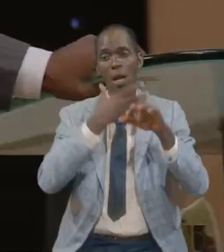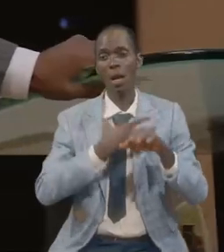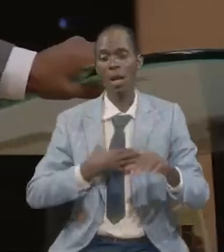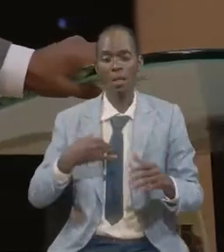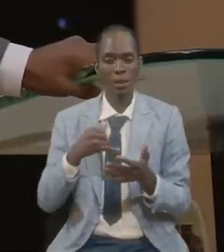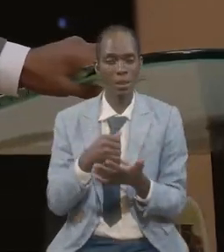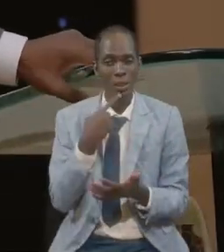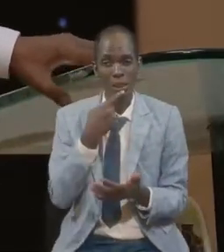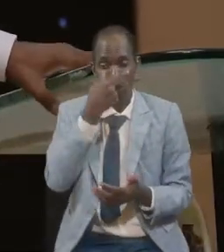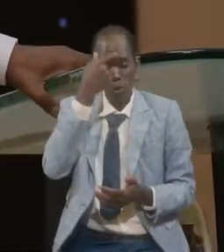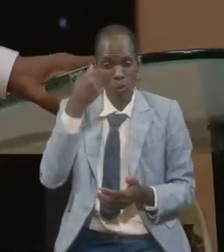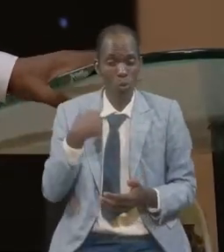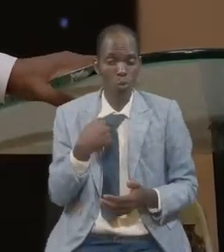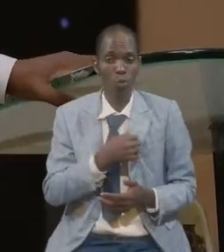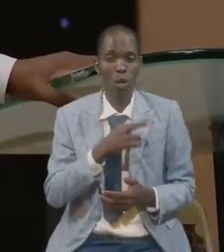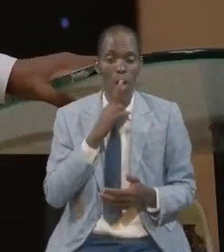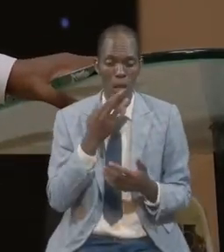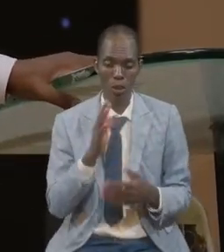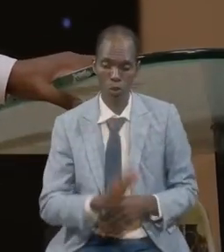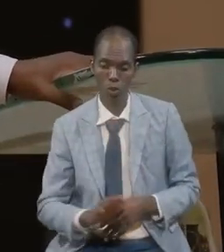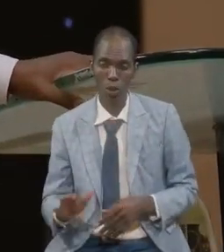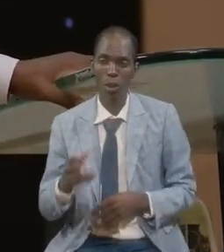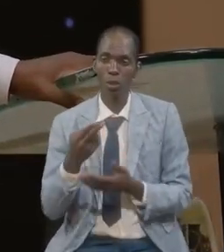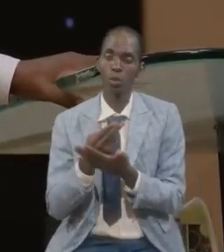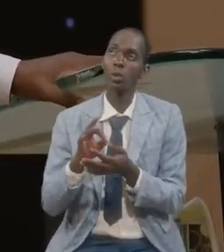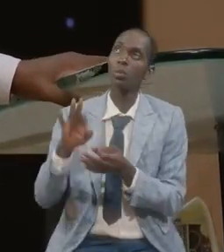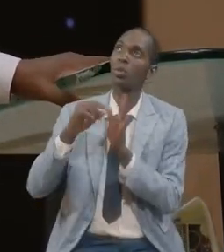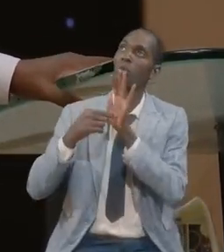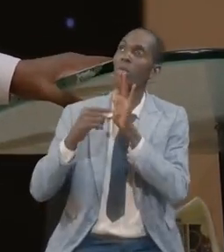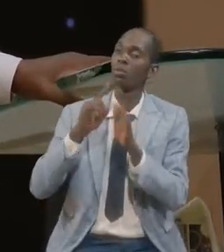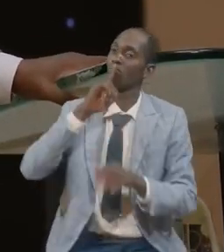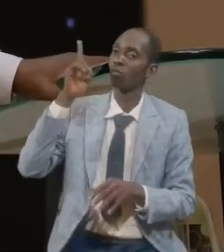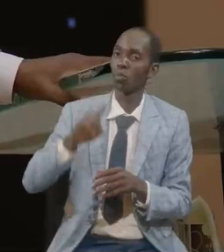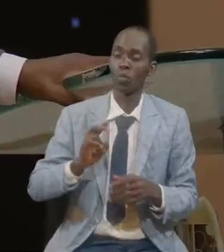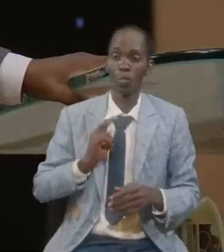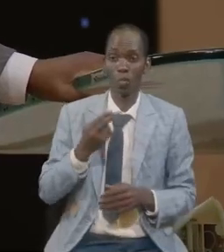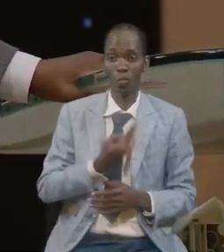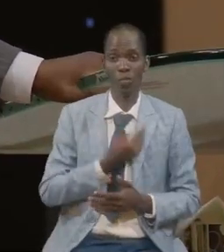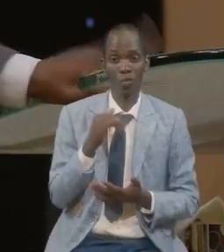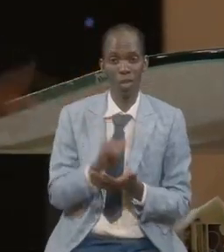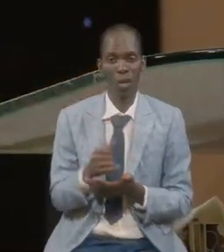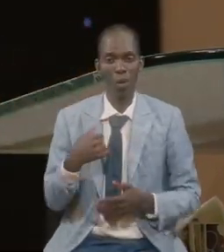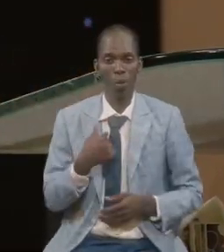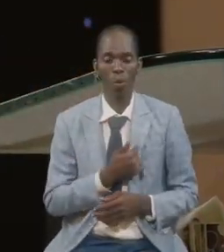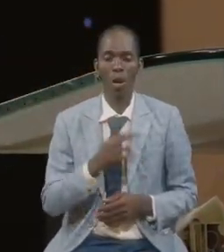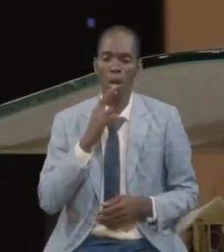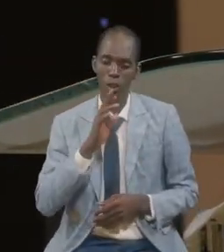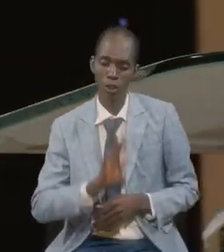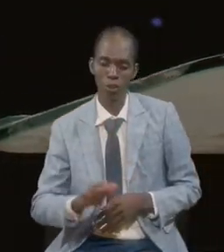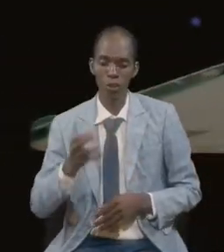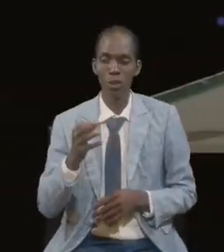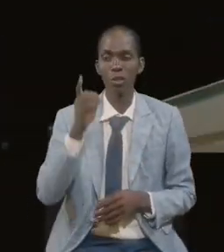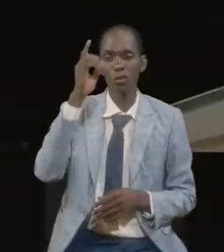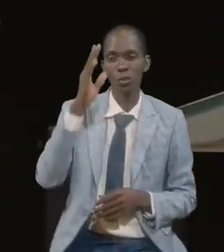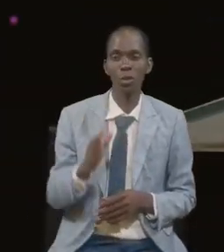nous sommes un enfant, et l'Esprit de Dieu nous assure que nous sommes enfants de Dieu et rend témoignage à notre cœur